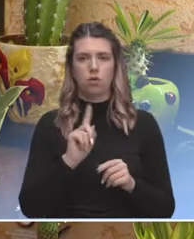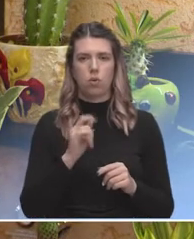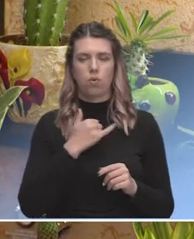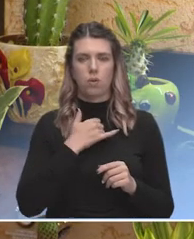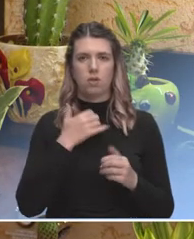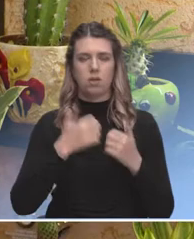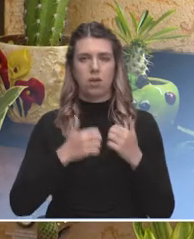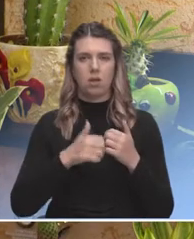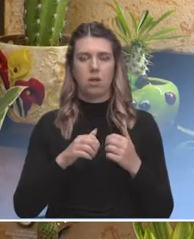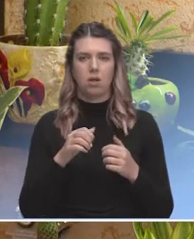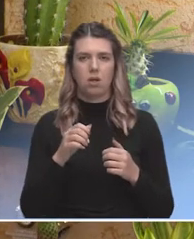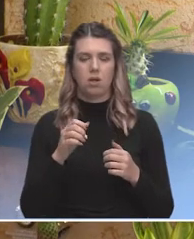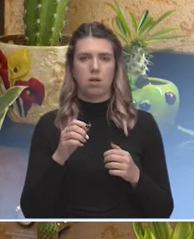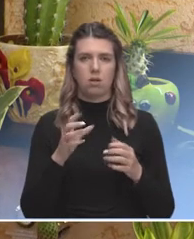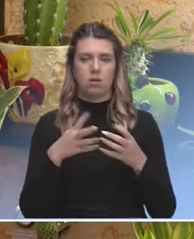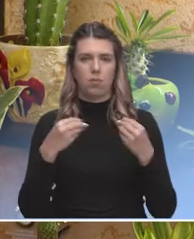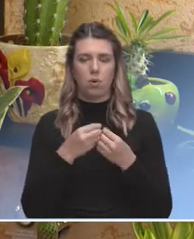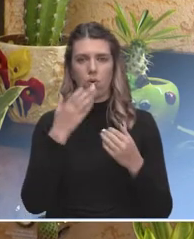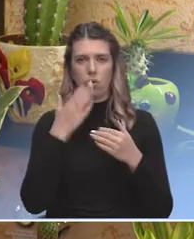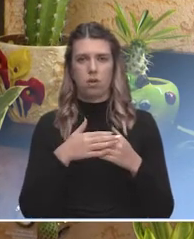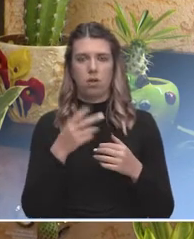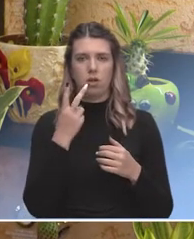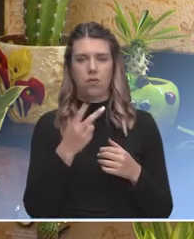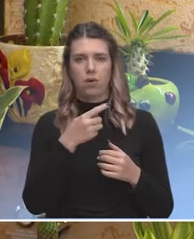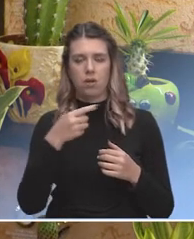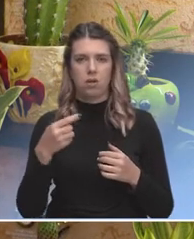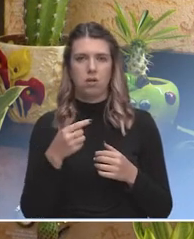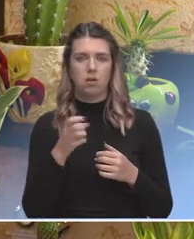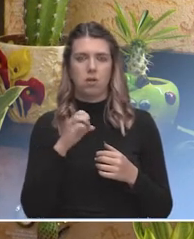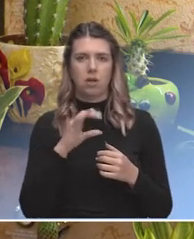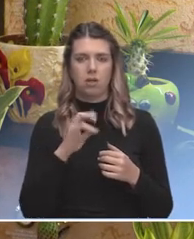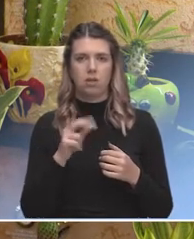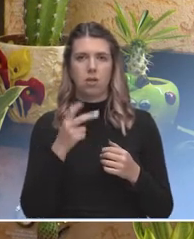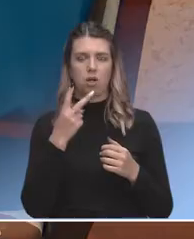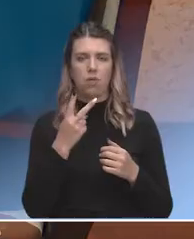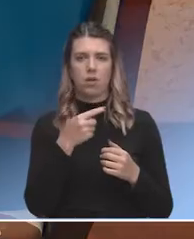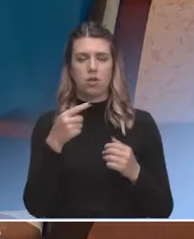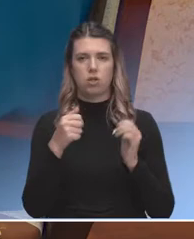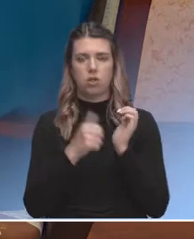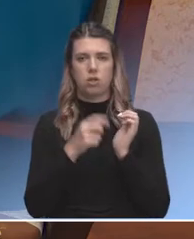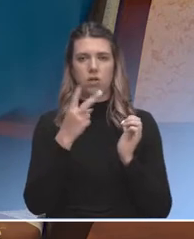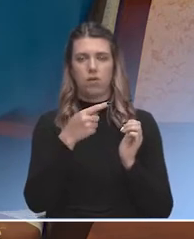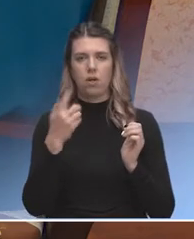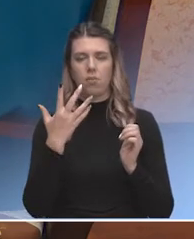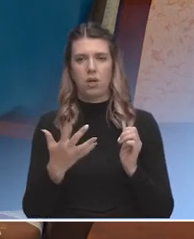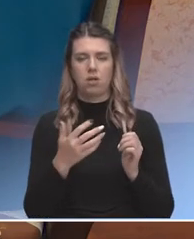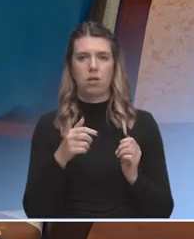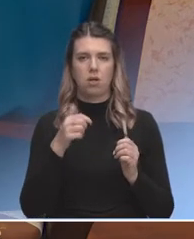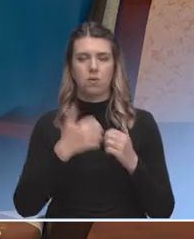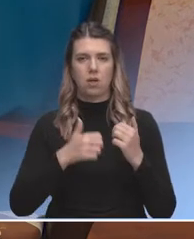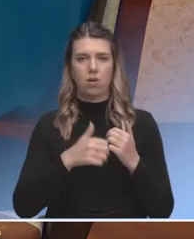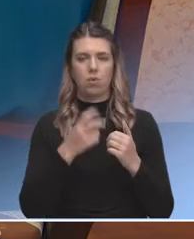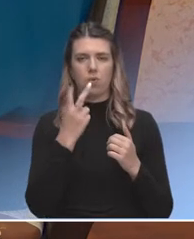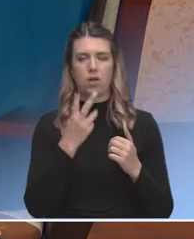того, что у нас средний размер семьи где-то 2, как мы к статистике говорим, 2,6, 2,5 человек, да, ну